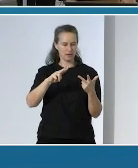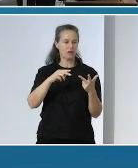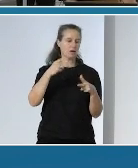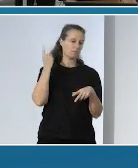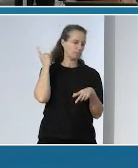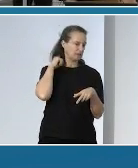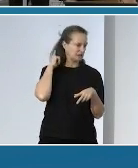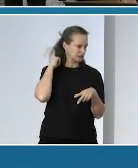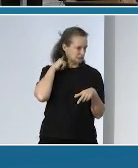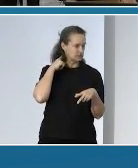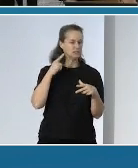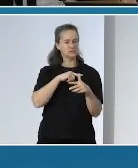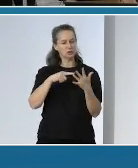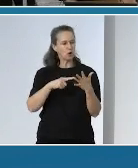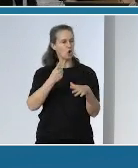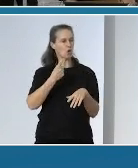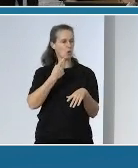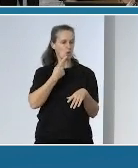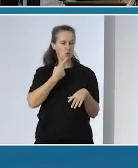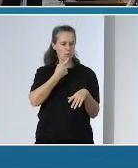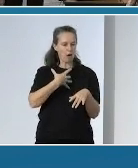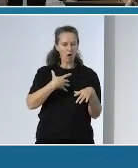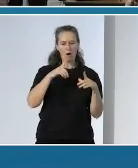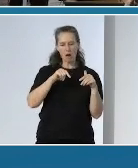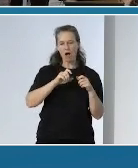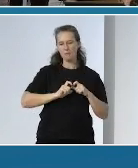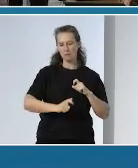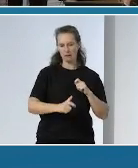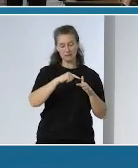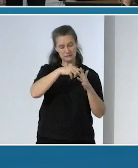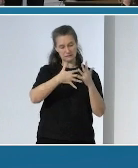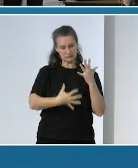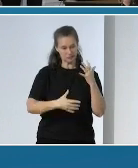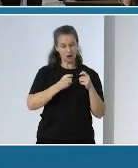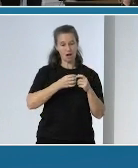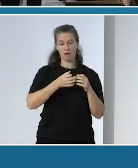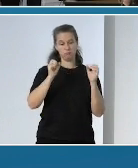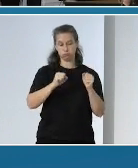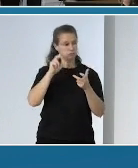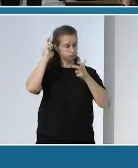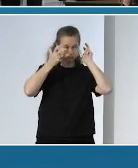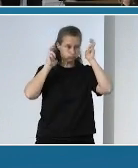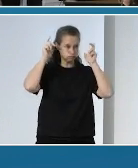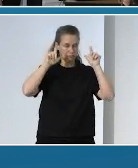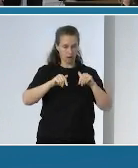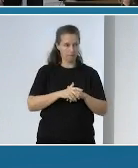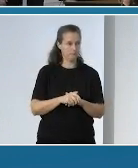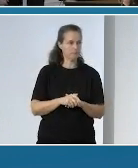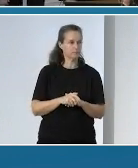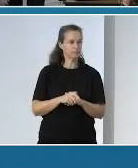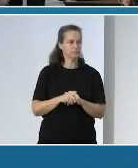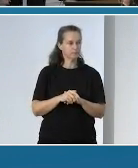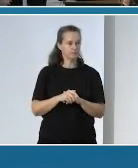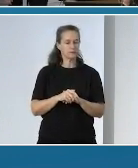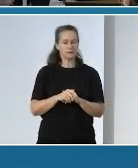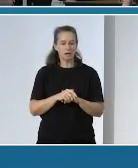méningite, la rubéole congénitale. Bon. Alors, pourquoi a-t-on ces